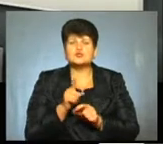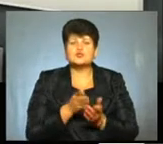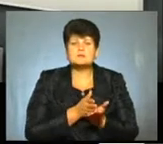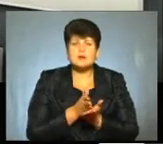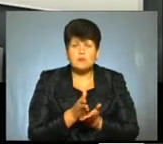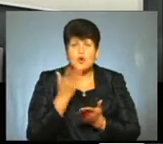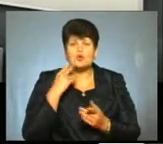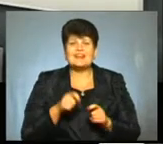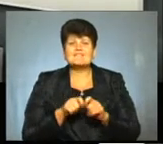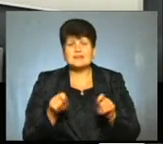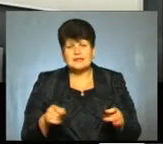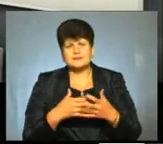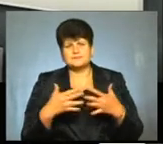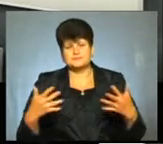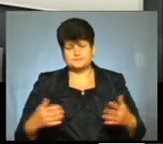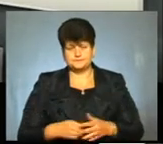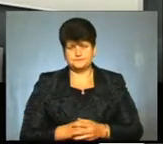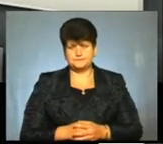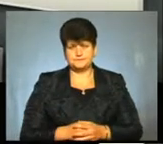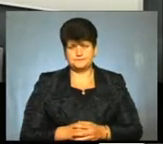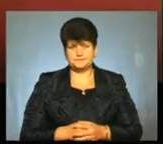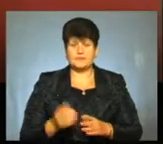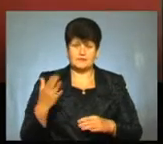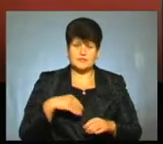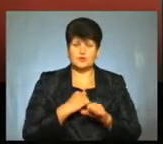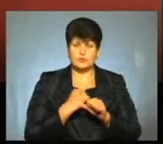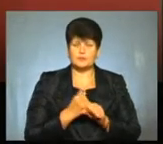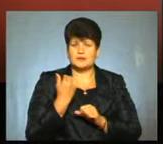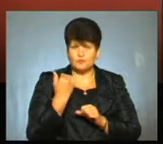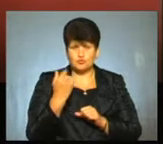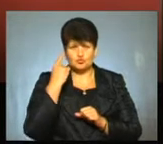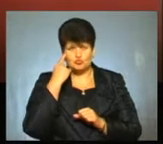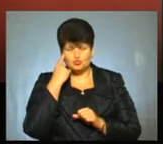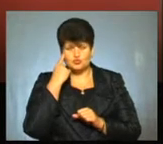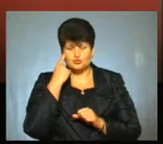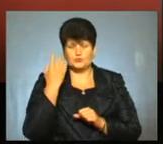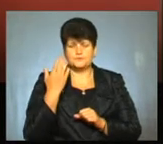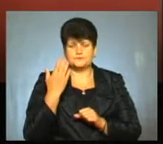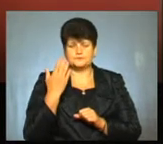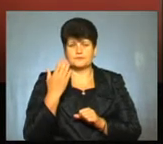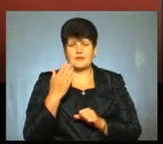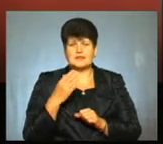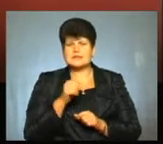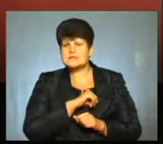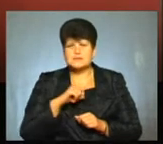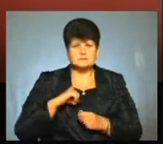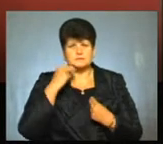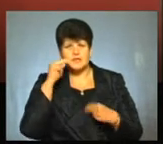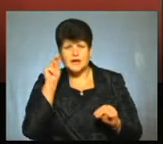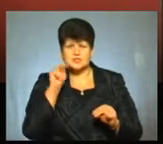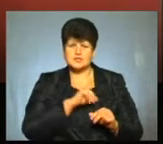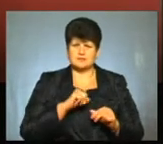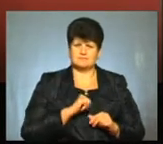вони спрямовані, коли відкриття і так далі. Давай зробимо такий, на твою думку, заріз, топ найвдаліших